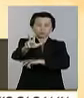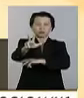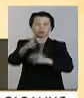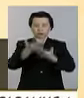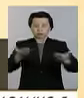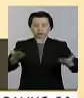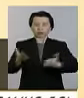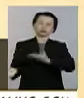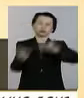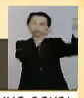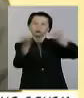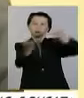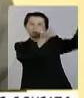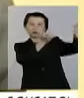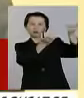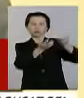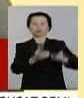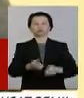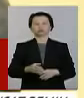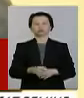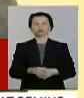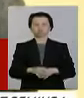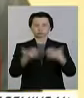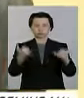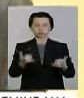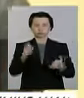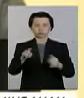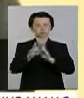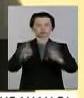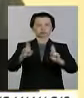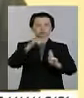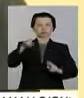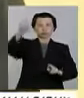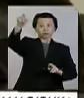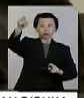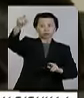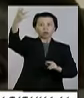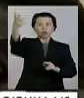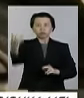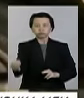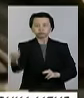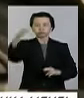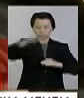Tak turun lagi lah ni kali yang ketiga. Parah dah dol. Kini pun kena standby sebab surut sana sini sampai.